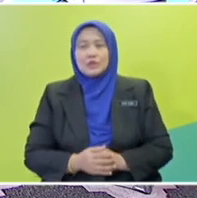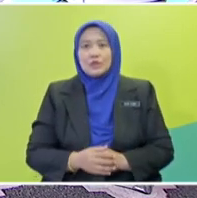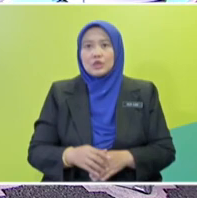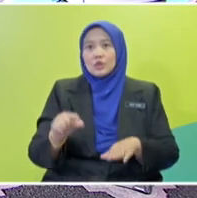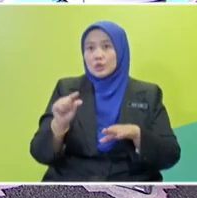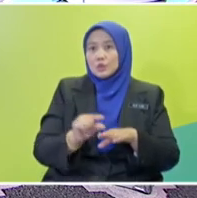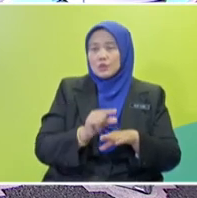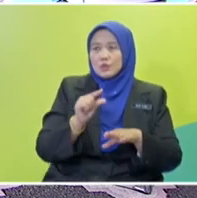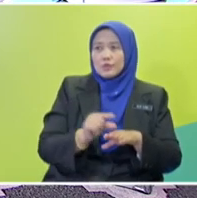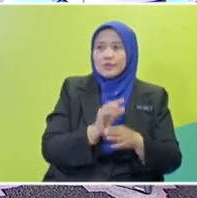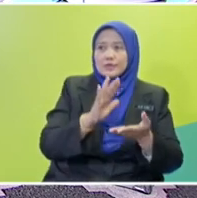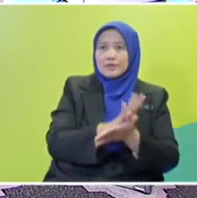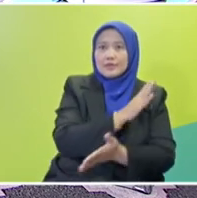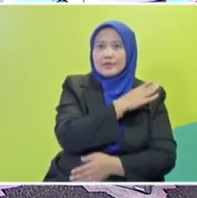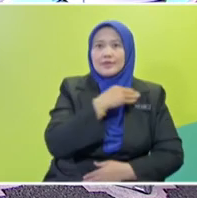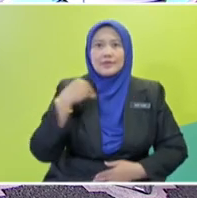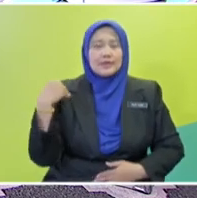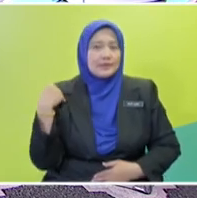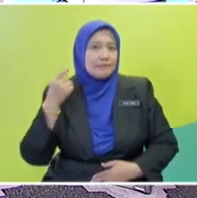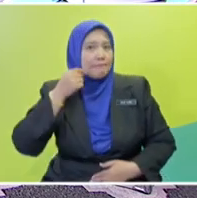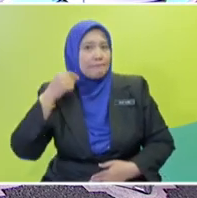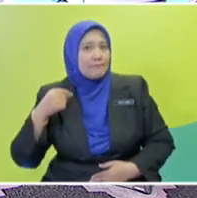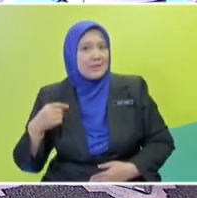antara ciri